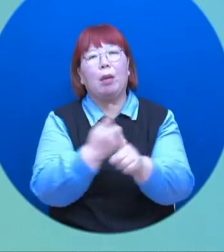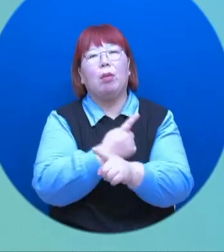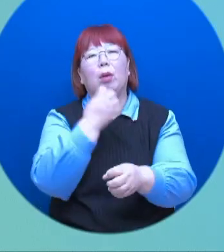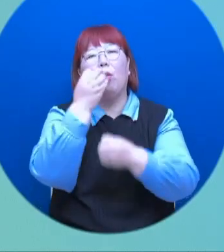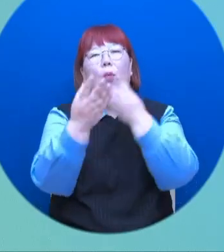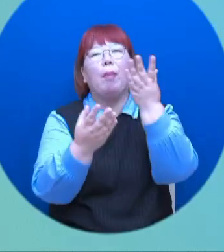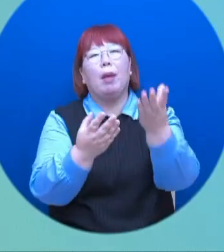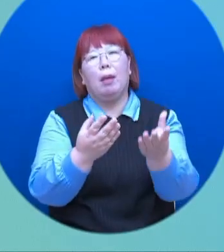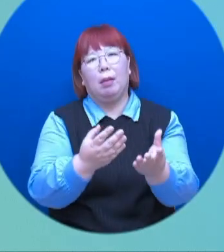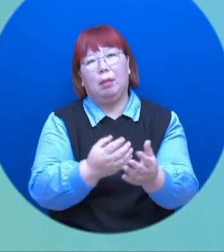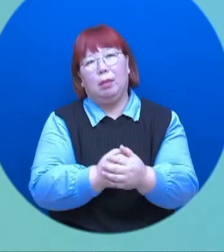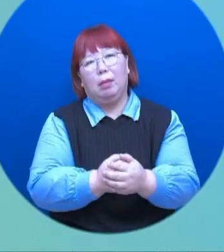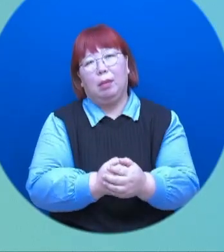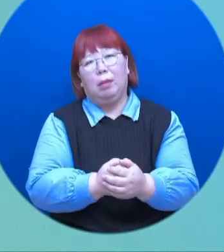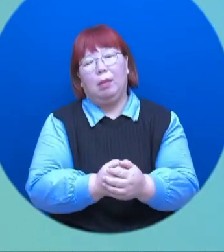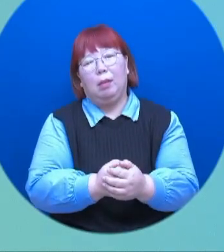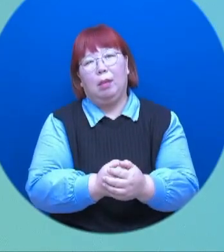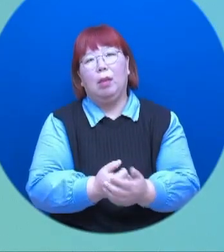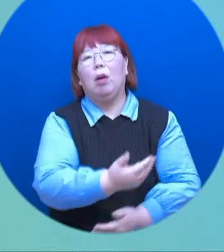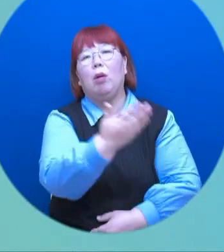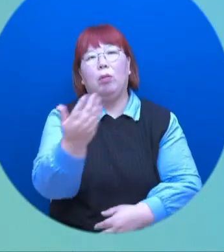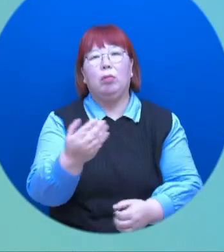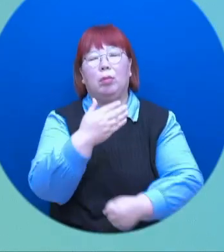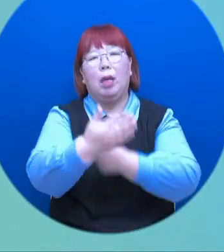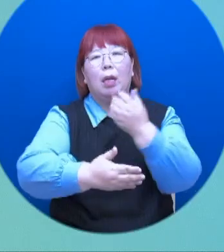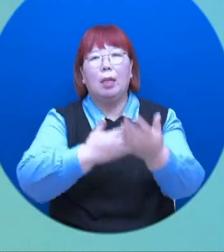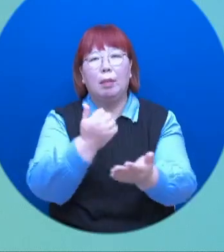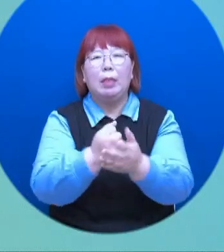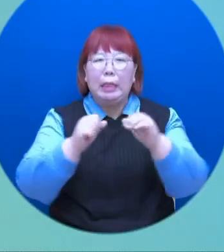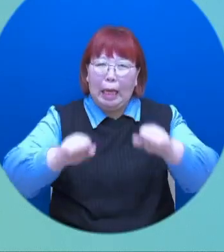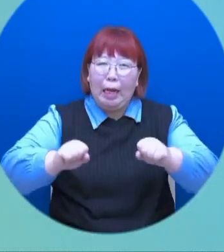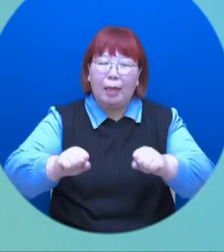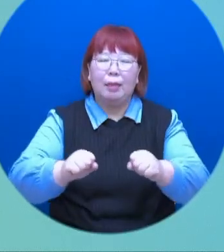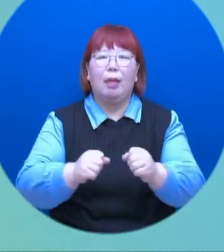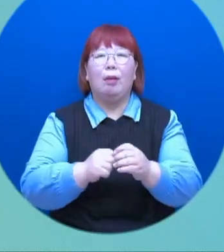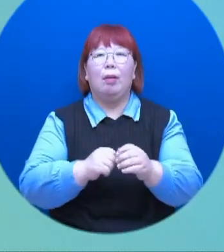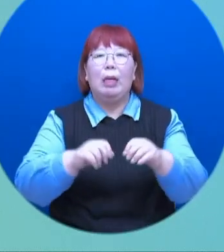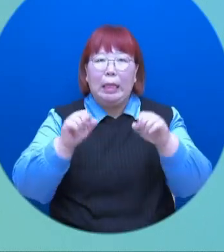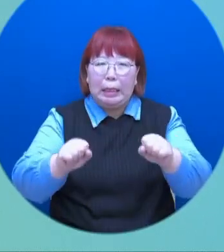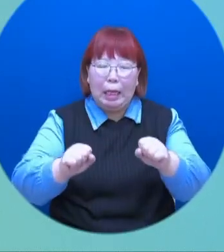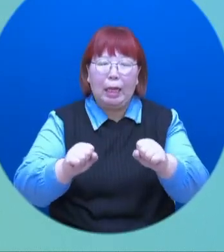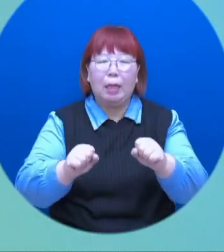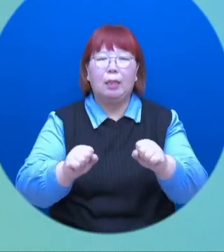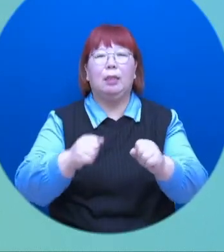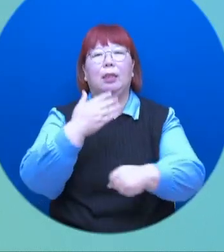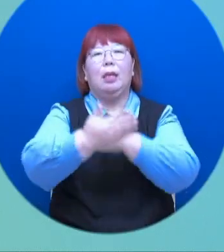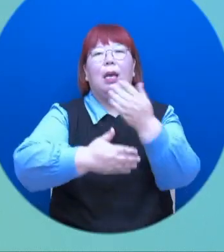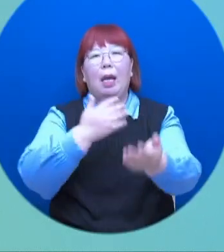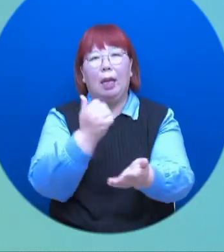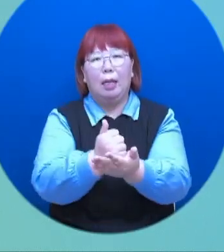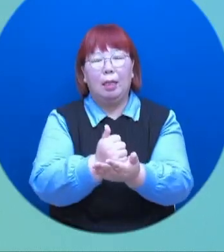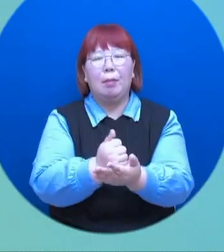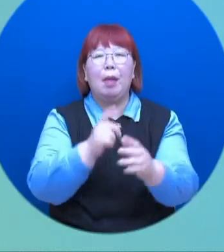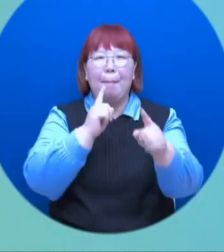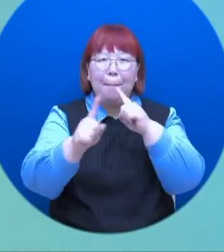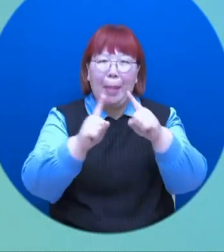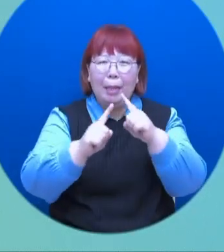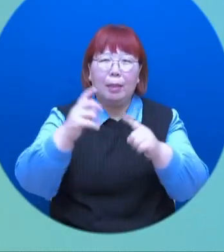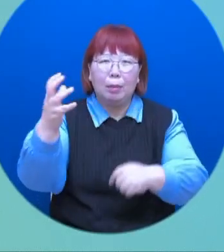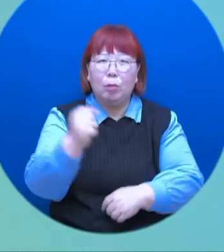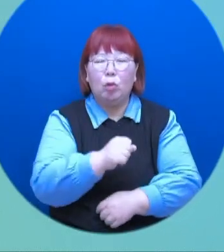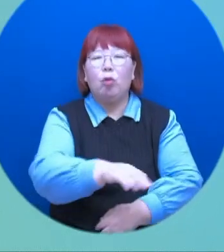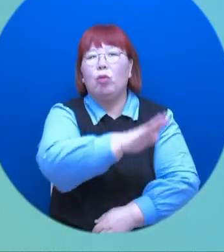됩니다. 여러분, 하나님은 살아계세요. 살아계신 하나님께서 말씀으로 저와 여러분에게 역사한다는